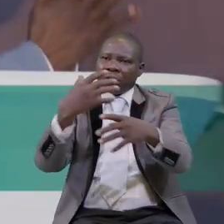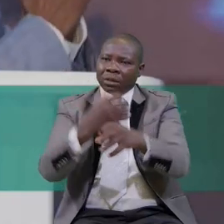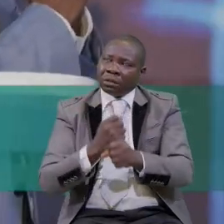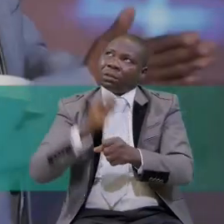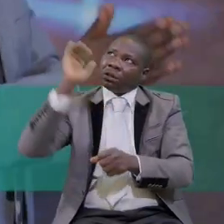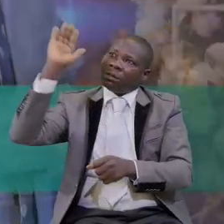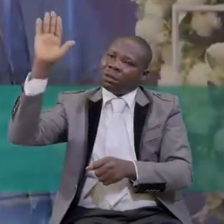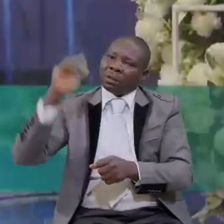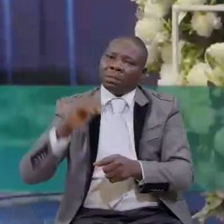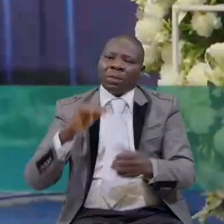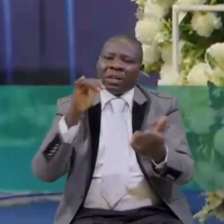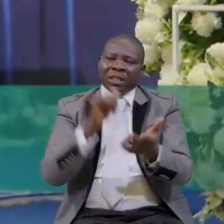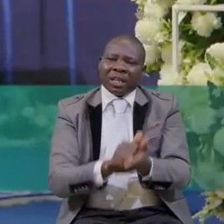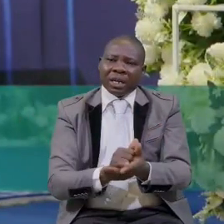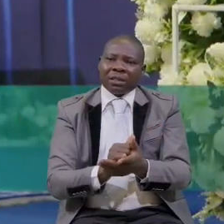reçu.